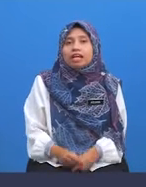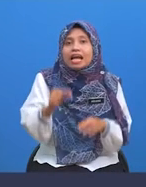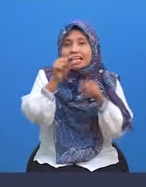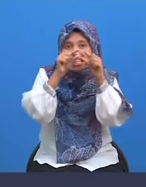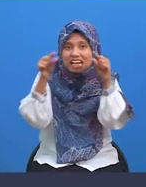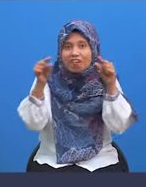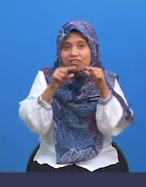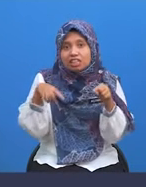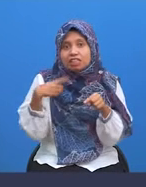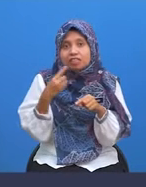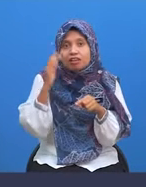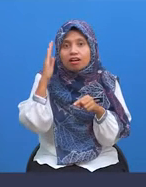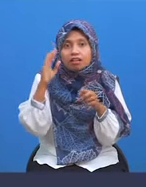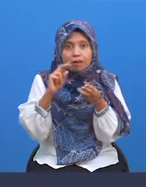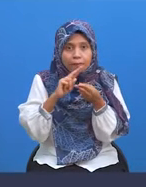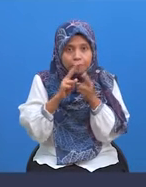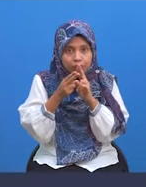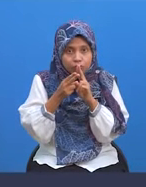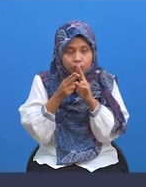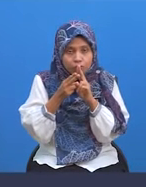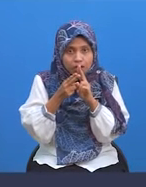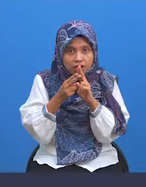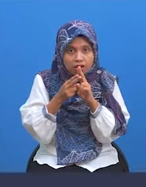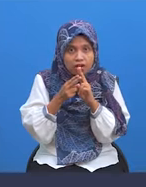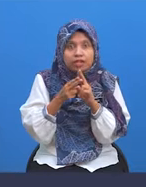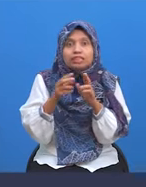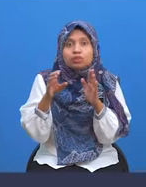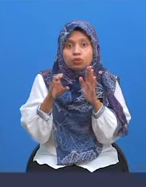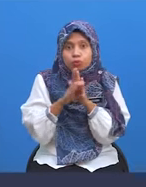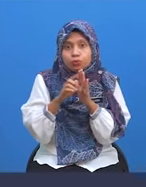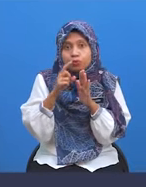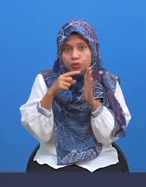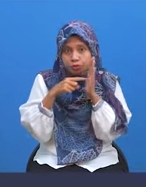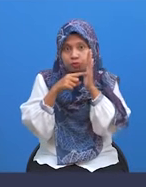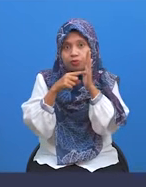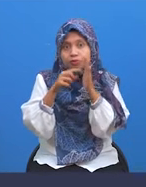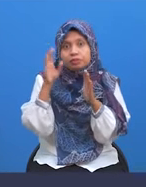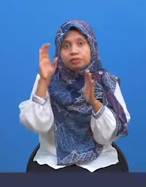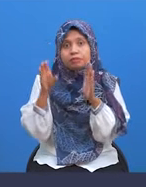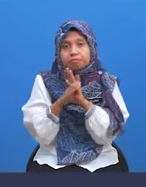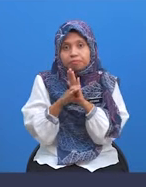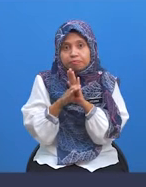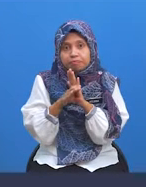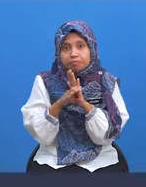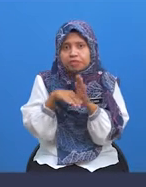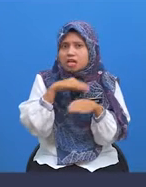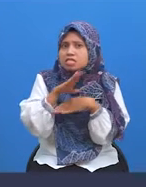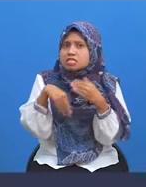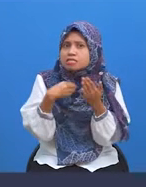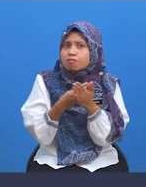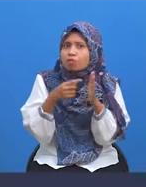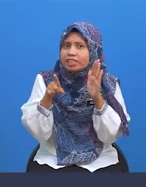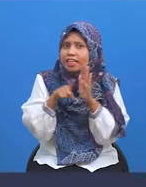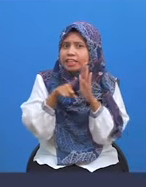Semua nilai negatif akan dipantulkan pada paksi X menjadi nilai positif.